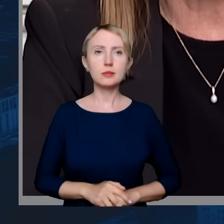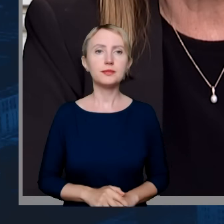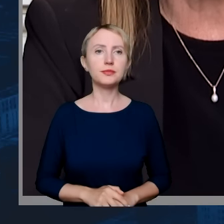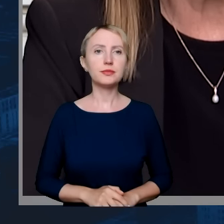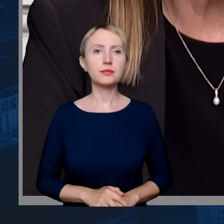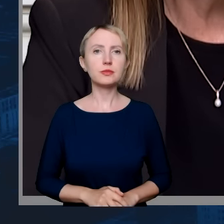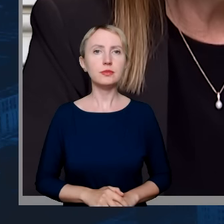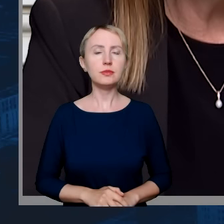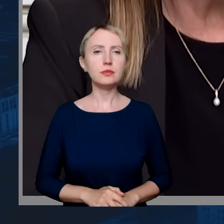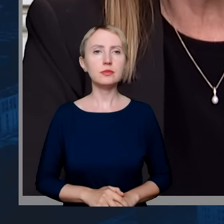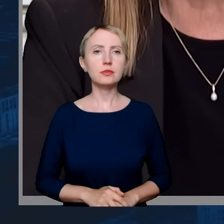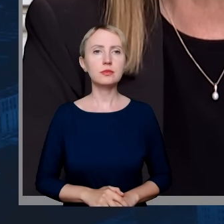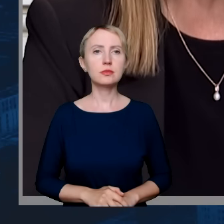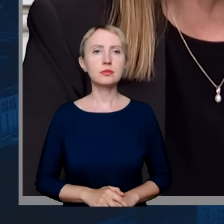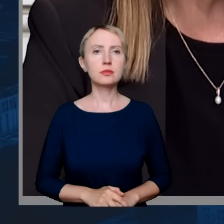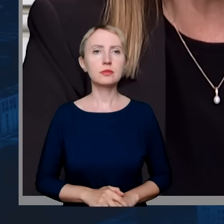że